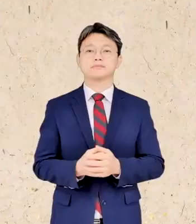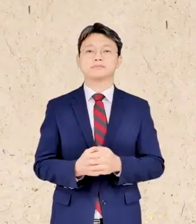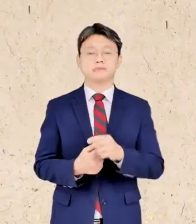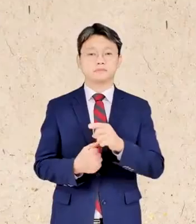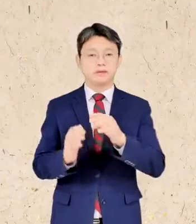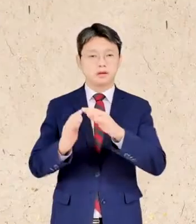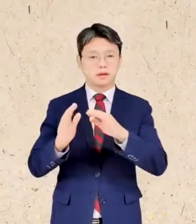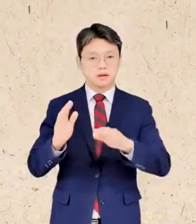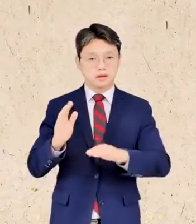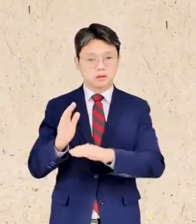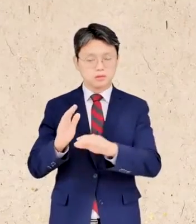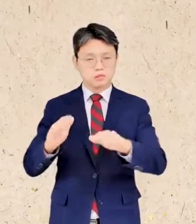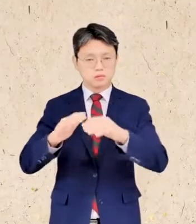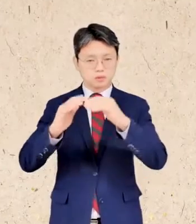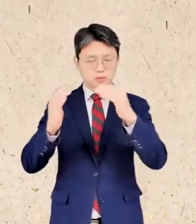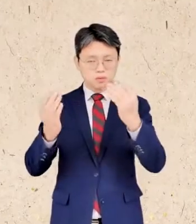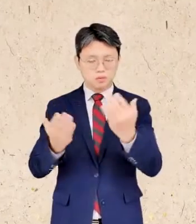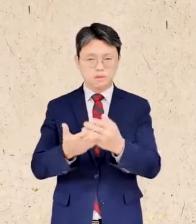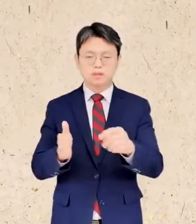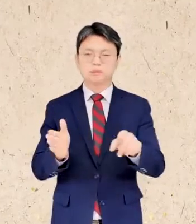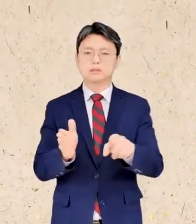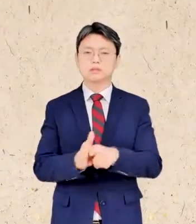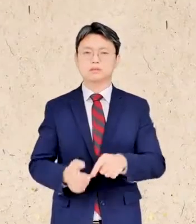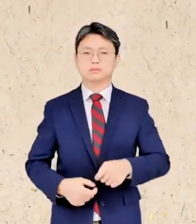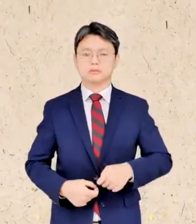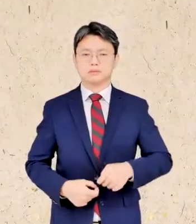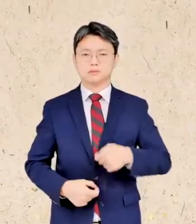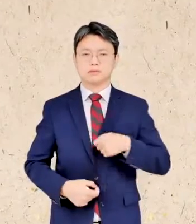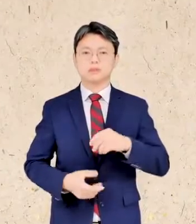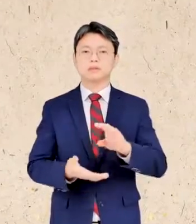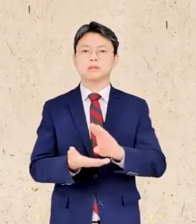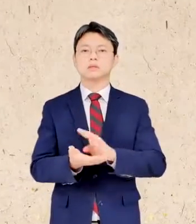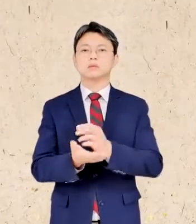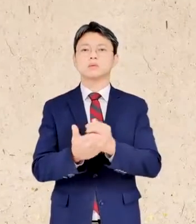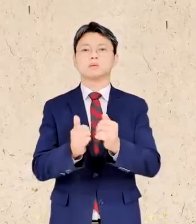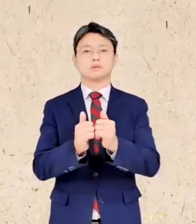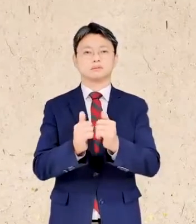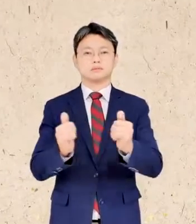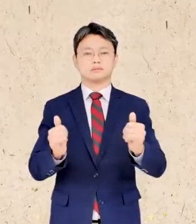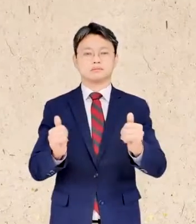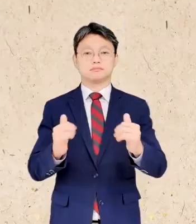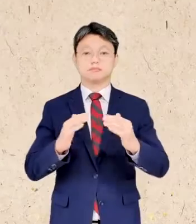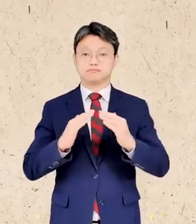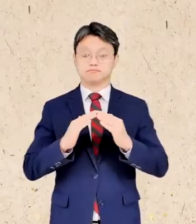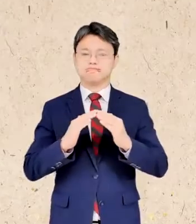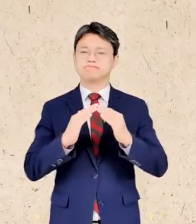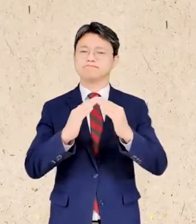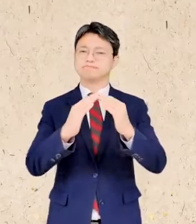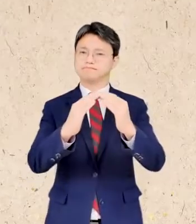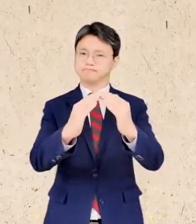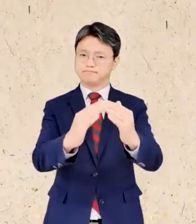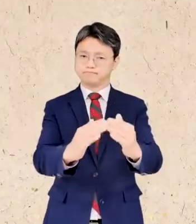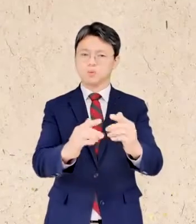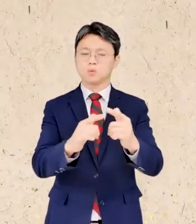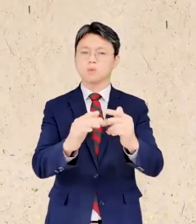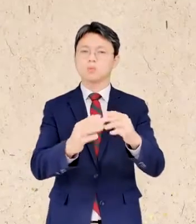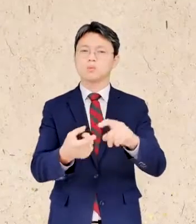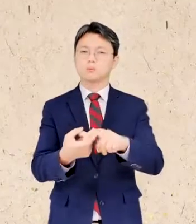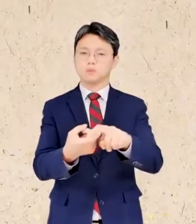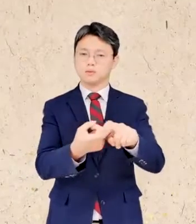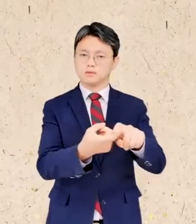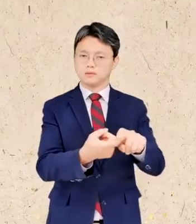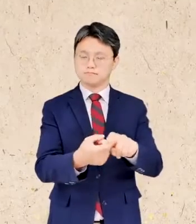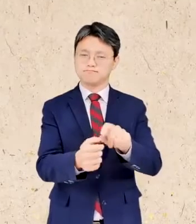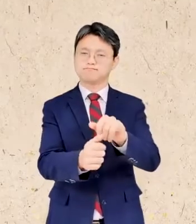이처럼 그 일가족 모두가 신실한 그리스도인들로서 자신의 집을 내어놓고 교회 공동체를